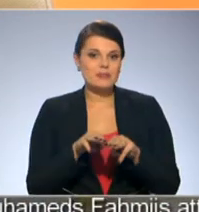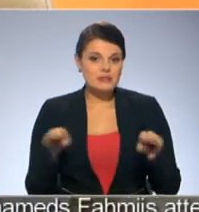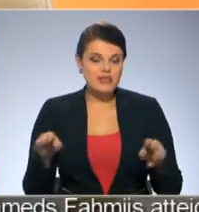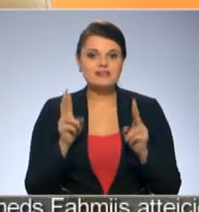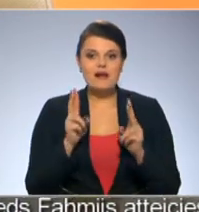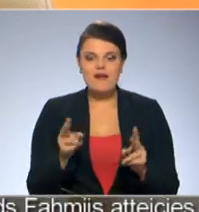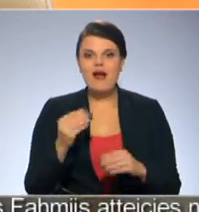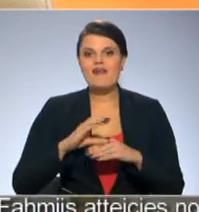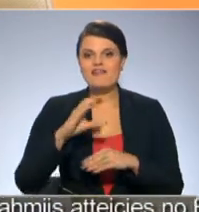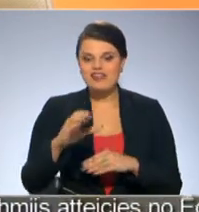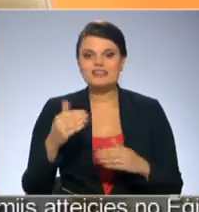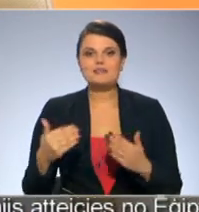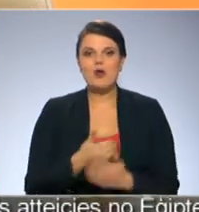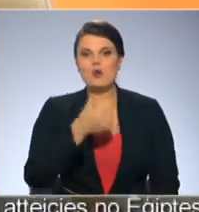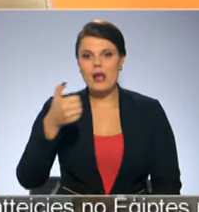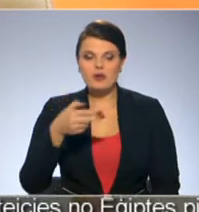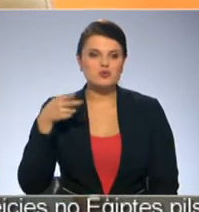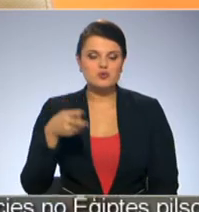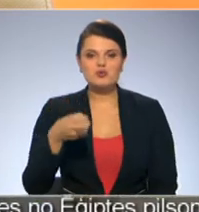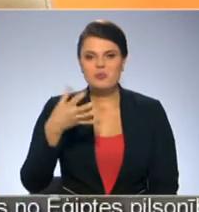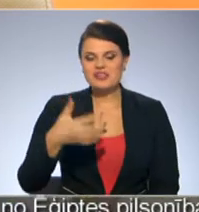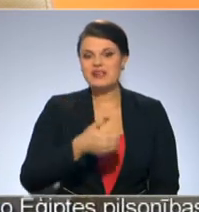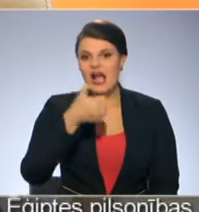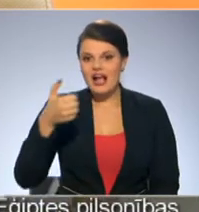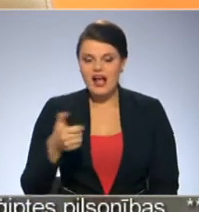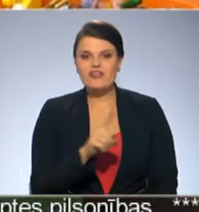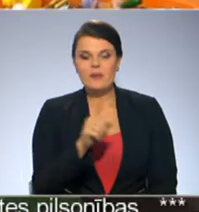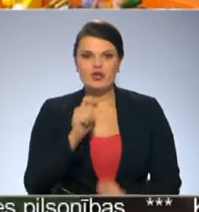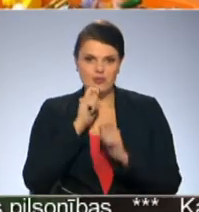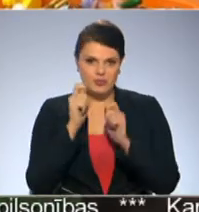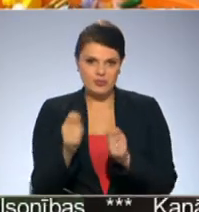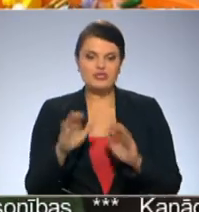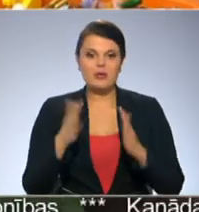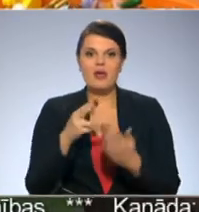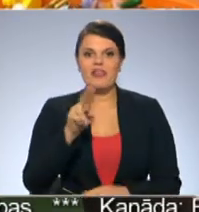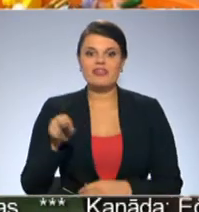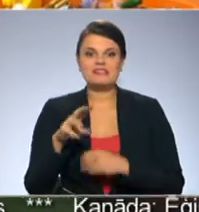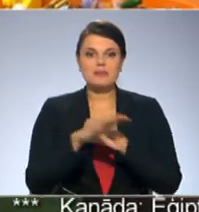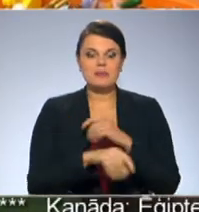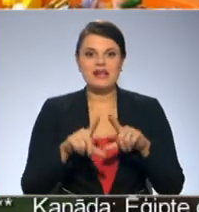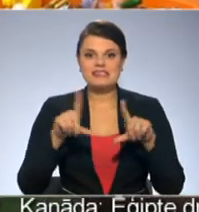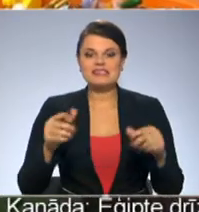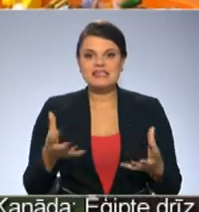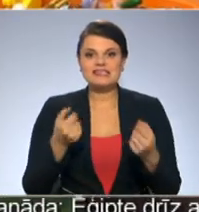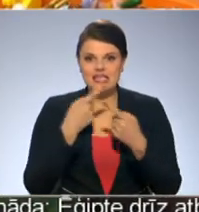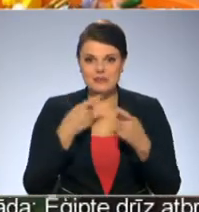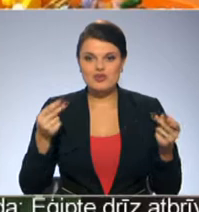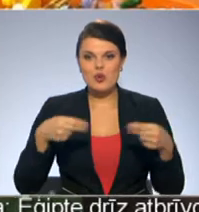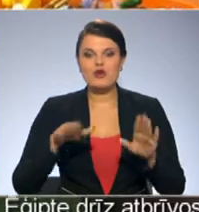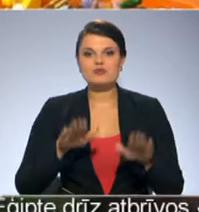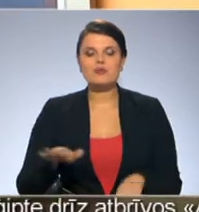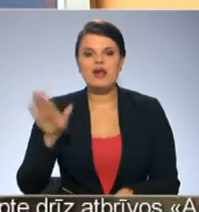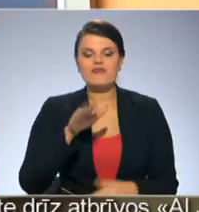ka finansējums jaunajam gadam, tas ir 2015. Gadam, ir piešķirts. Bet jau decembra beigās iestāde saņēma ziņu, ka līgums par